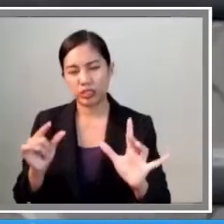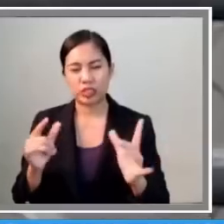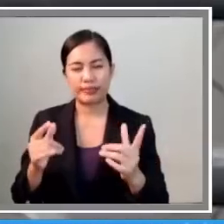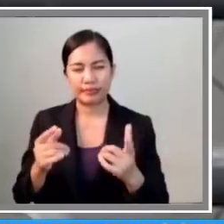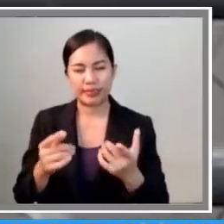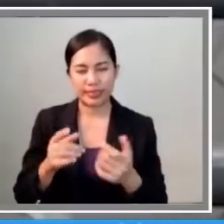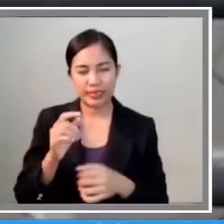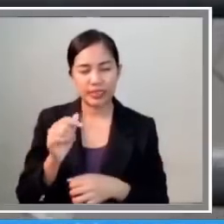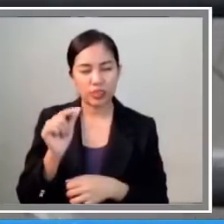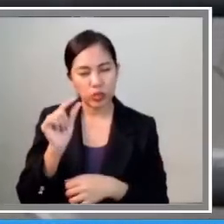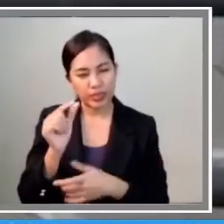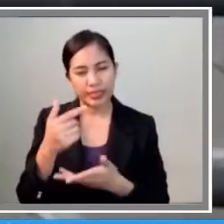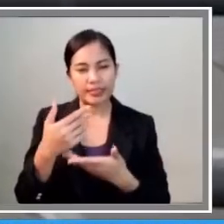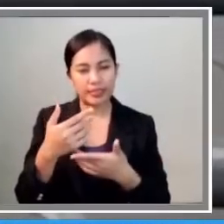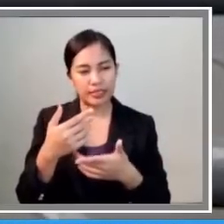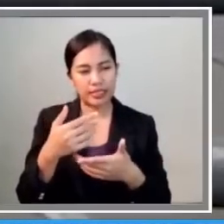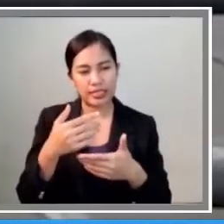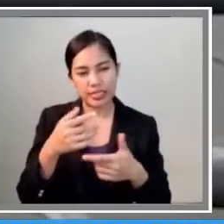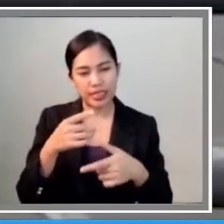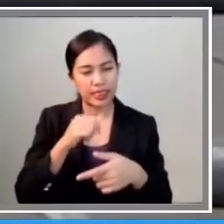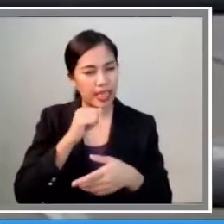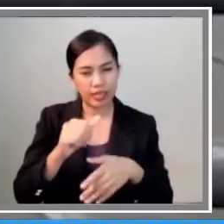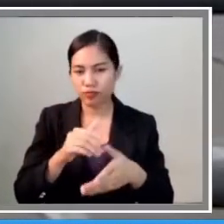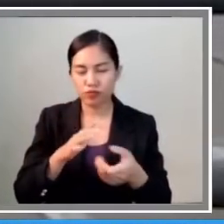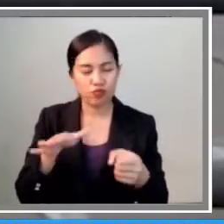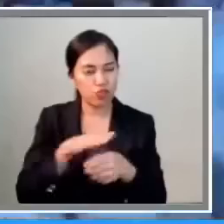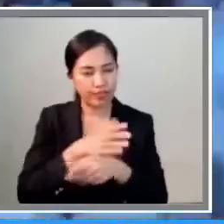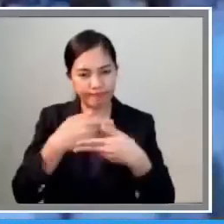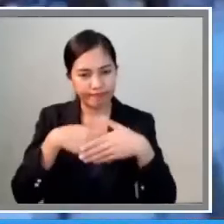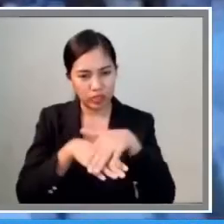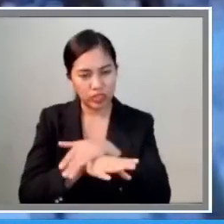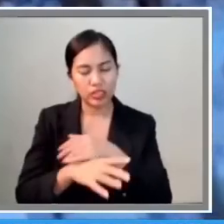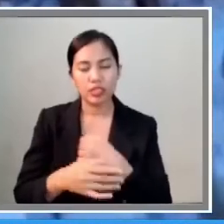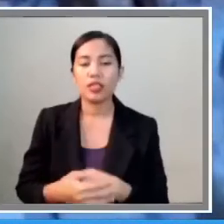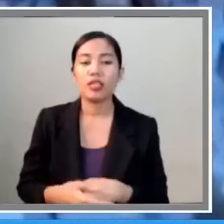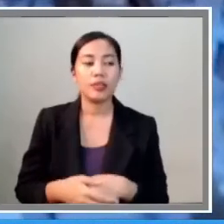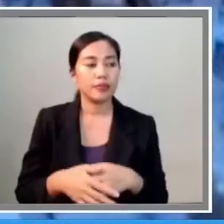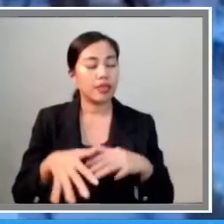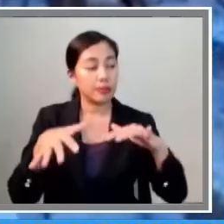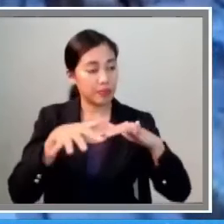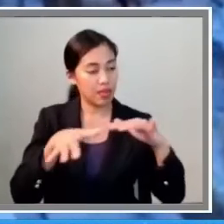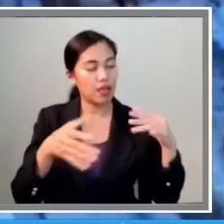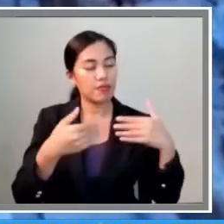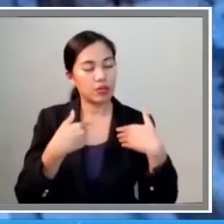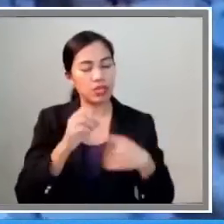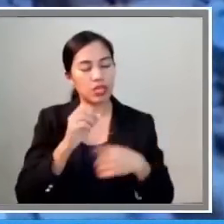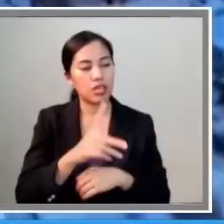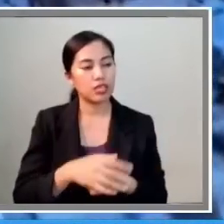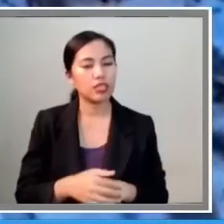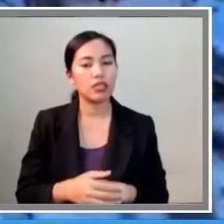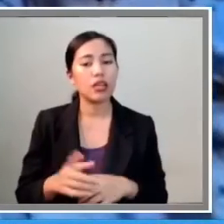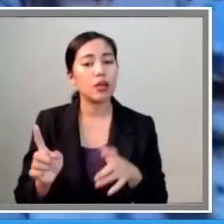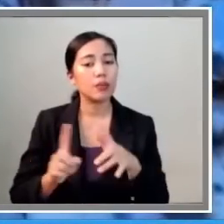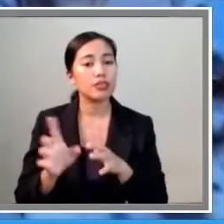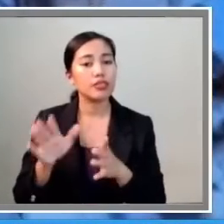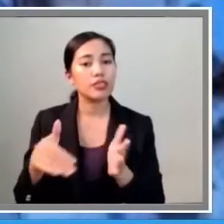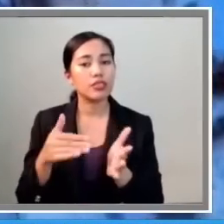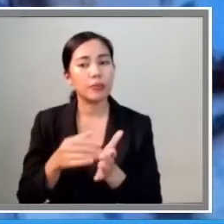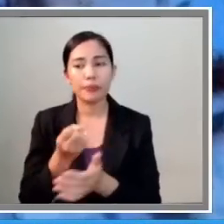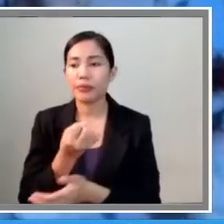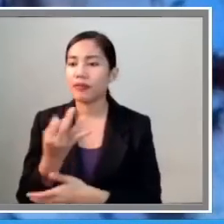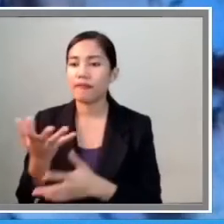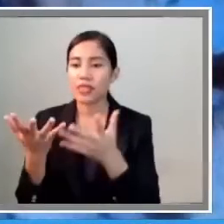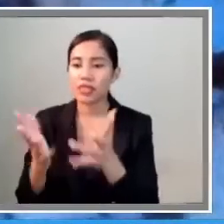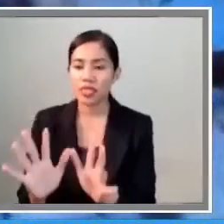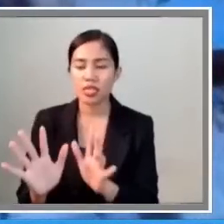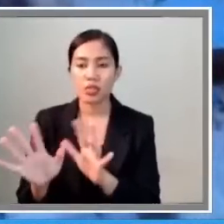hanggat hindi po nakiklear lahat ng mga yan. Kumusta po yung evacuation centers? Ilan na po ba yung nailikas natin? Sa ating evacuation centers, meron